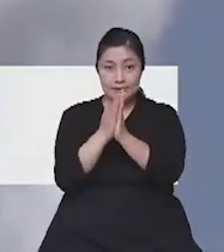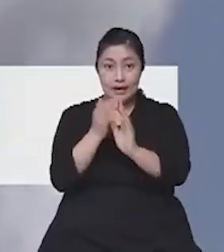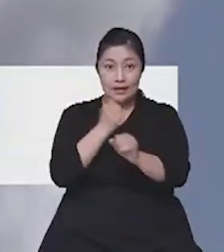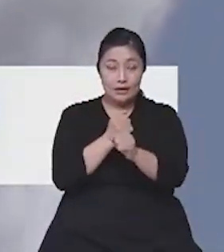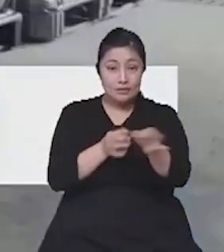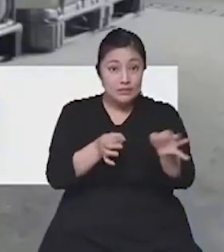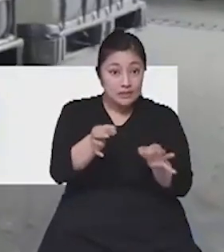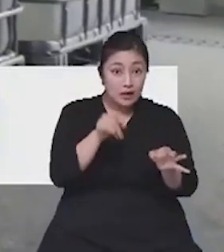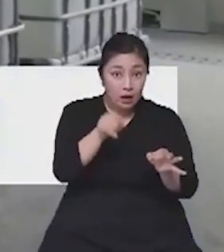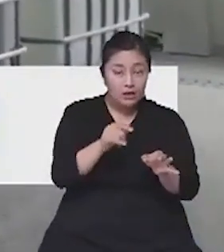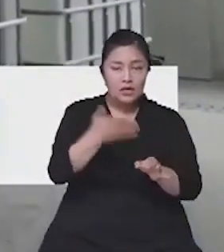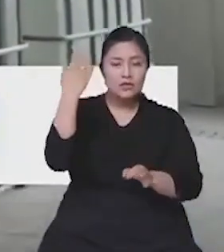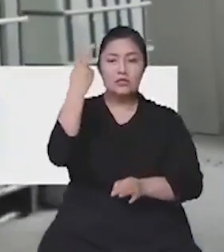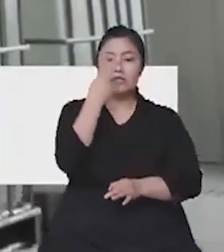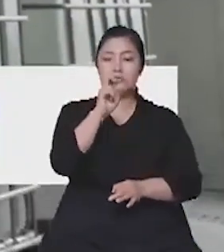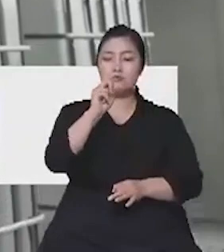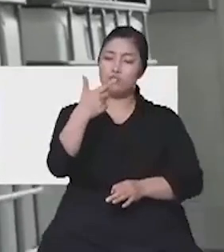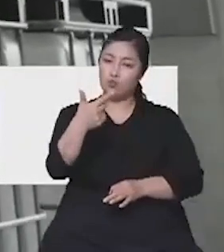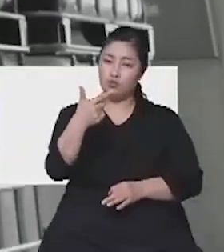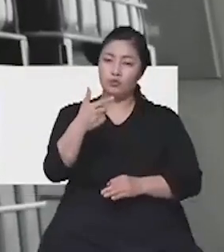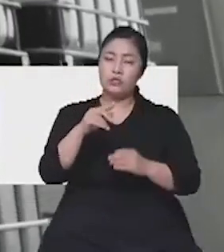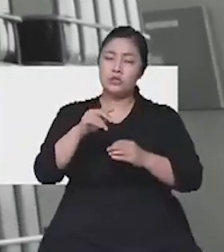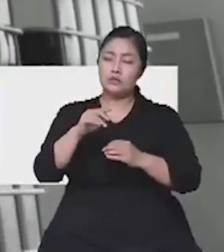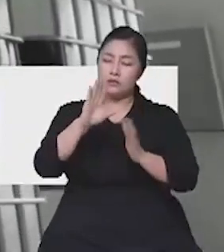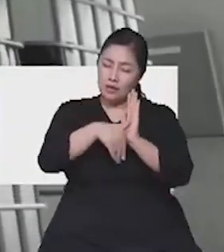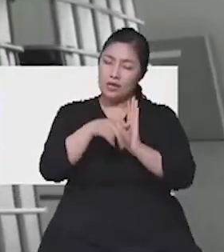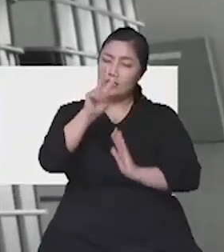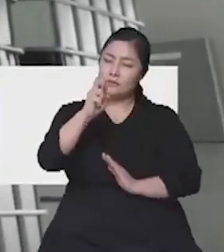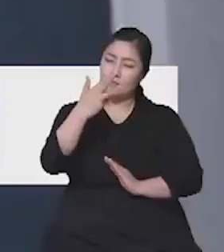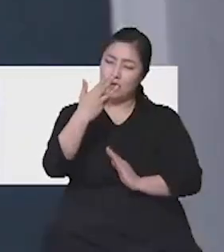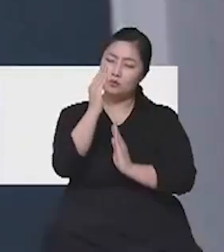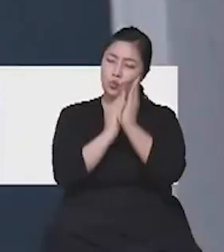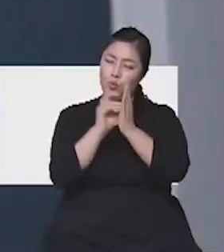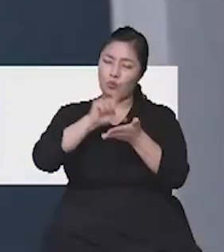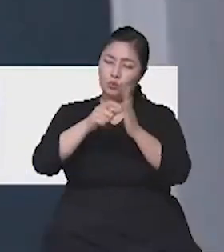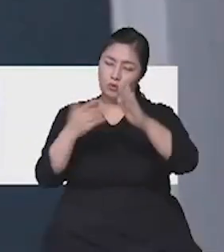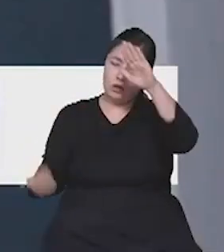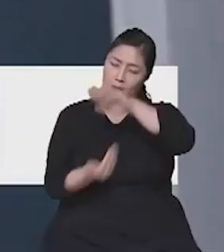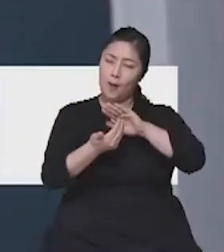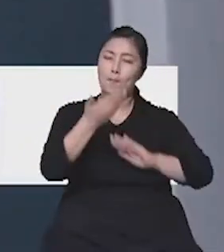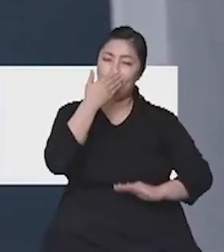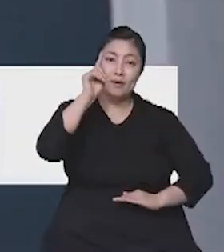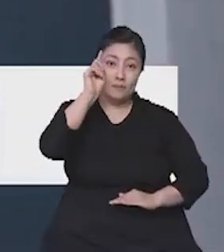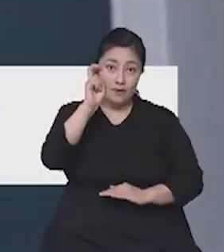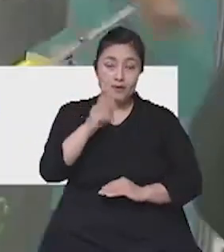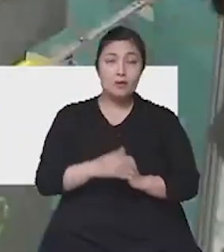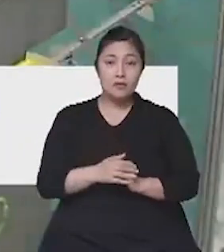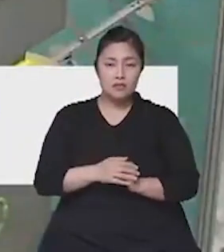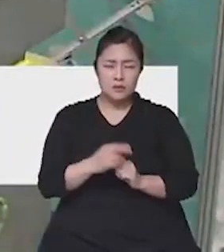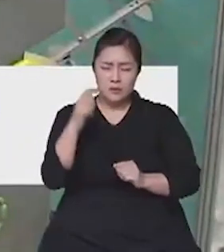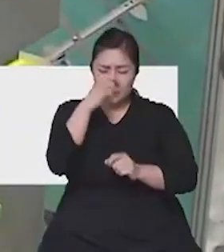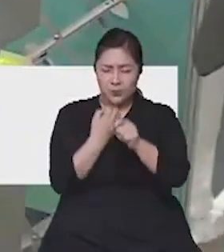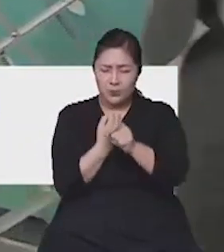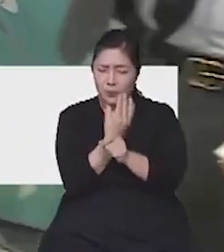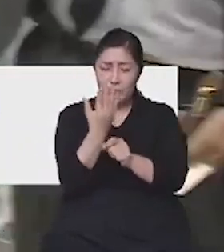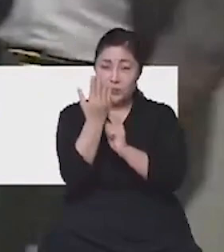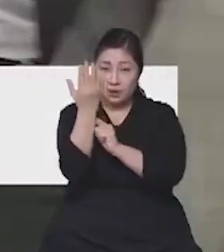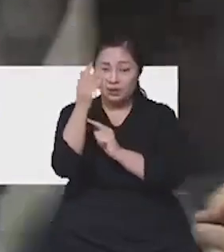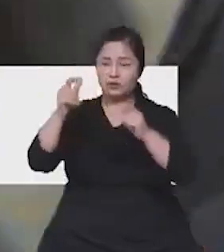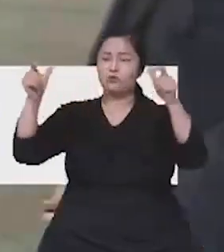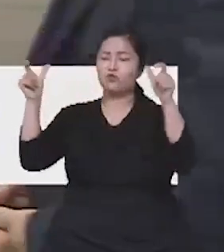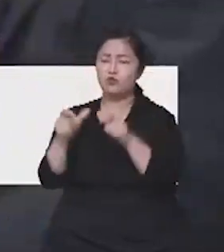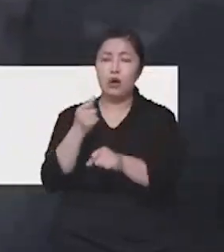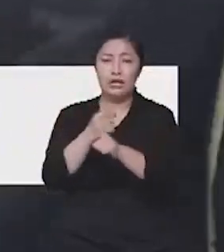글로벌 시장은 2026년 28조원에 달할 것으로 예측됩니다 이산화탄소 배출량을